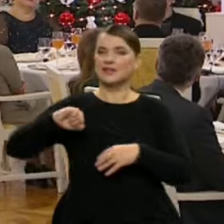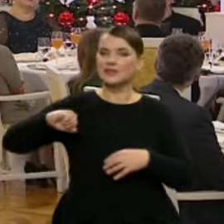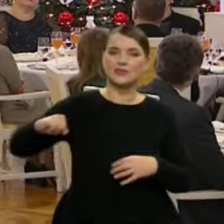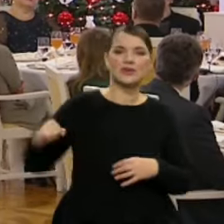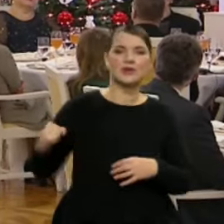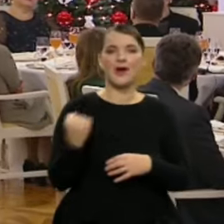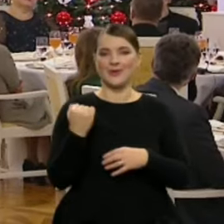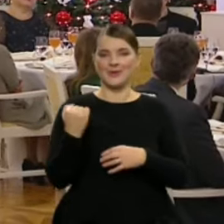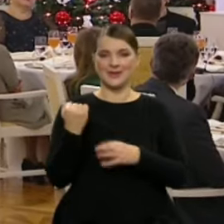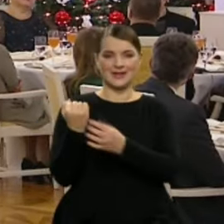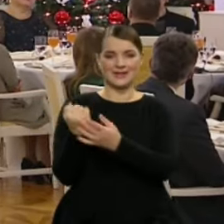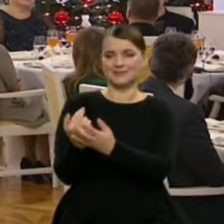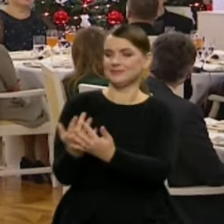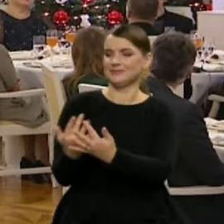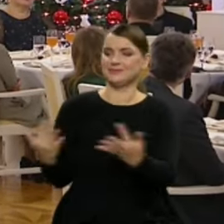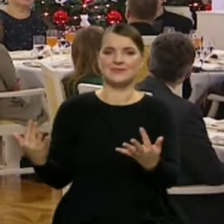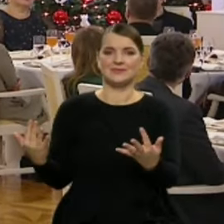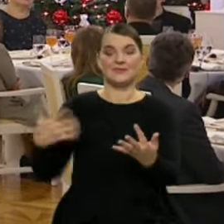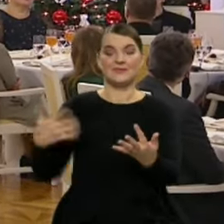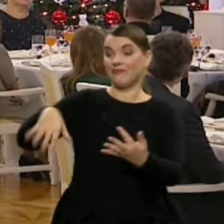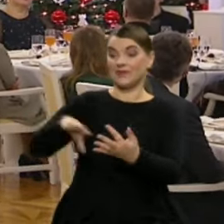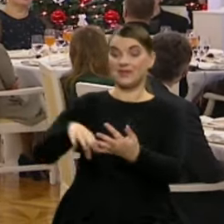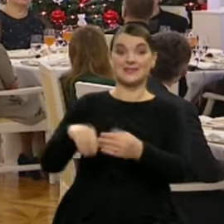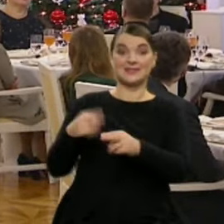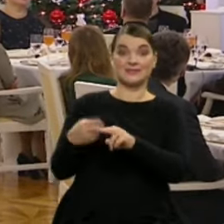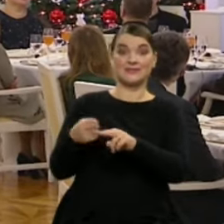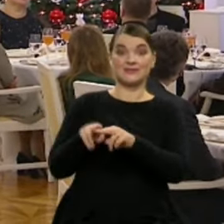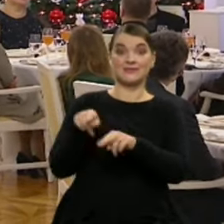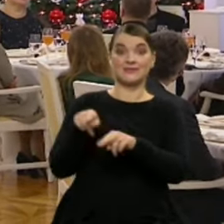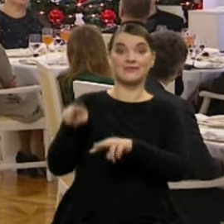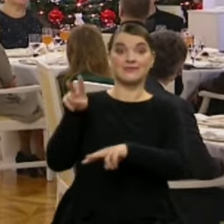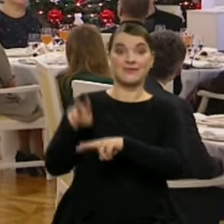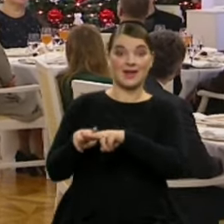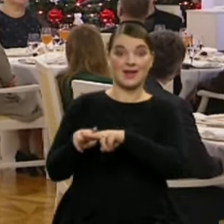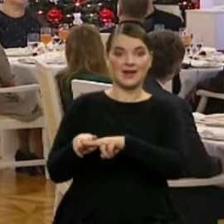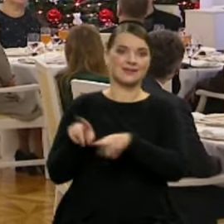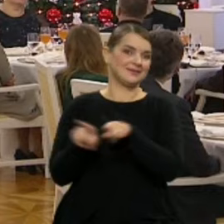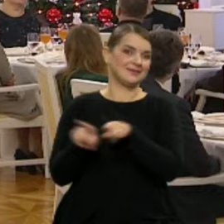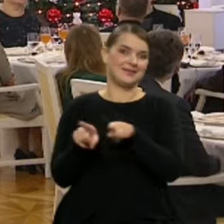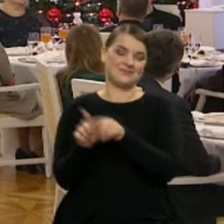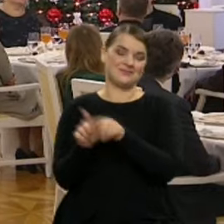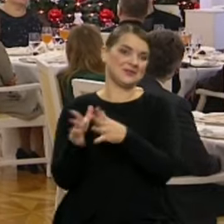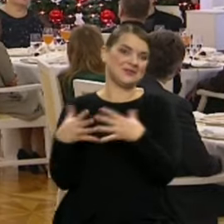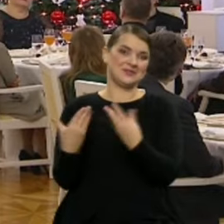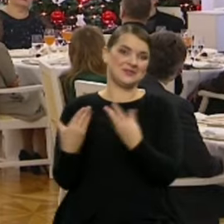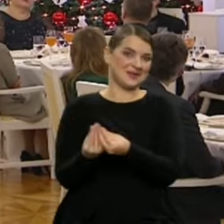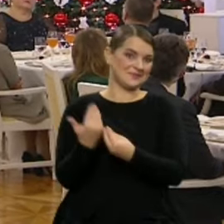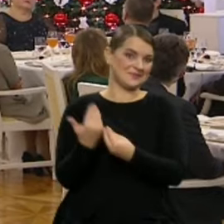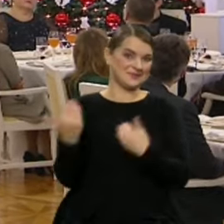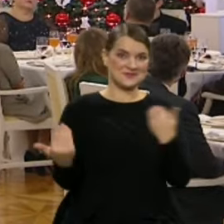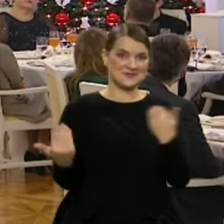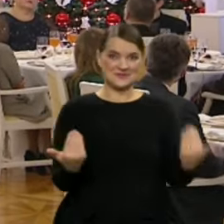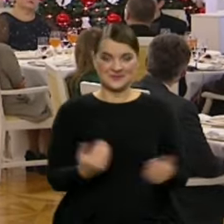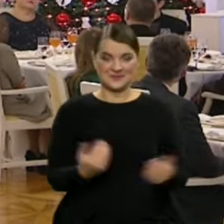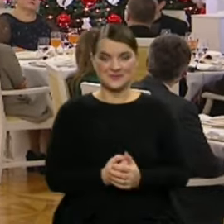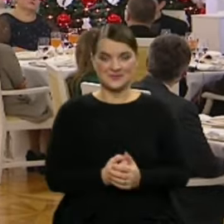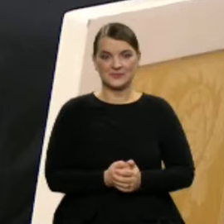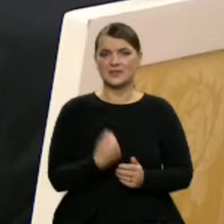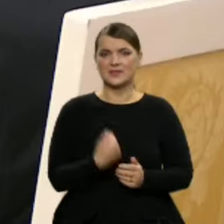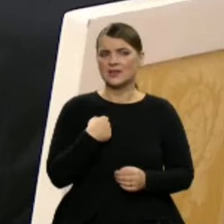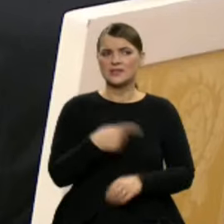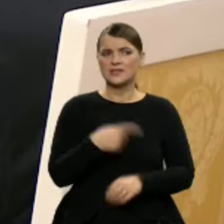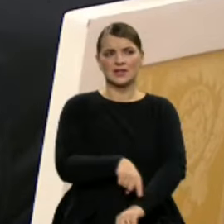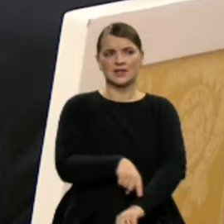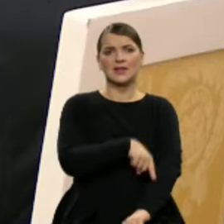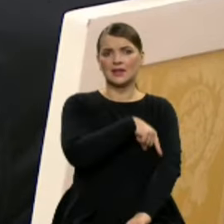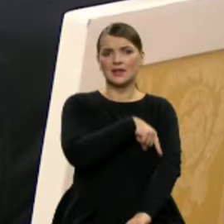draugai, visi mano bičiuliai buvo ten. Ir aš puikiai prisimenu, kad ilgą gyvenimo tarpsnį